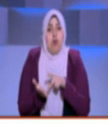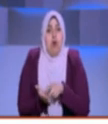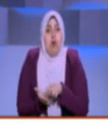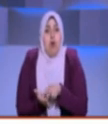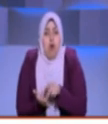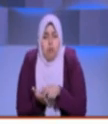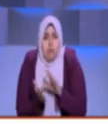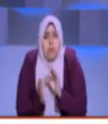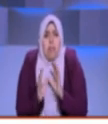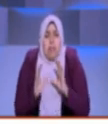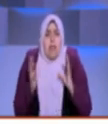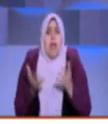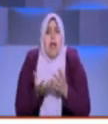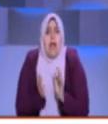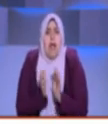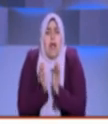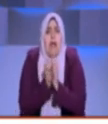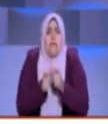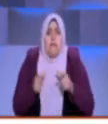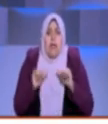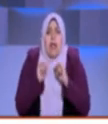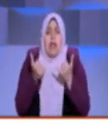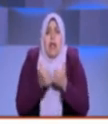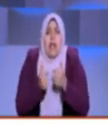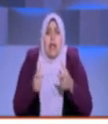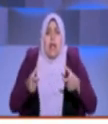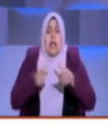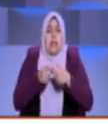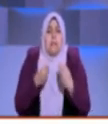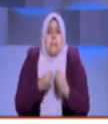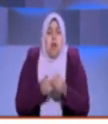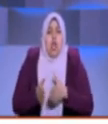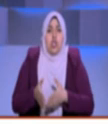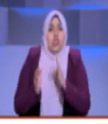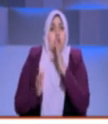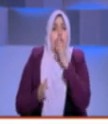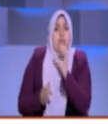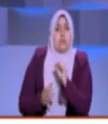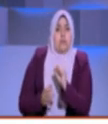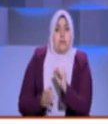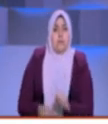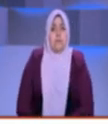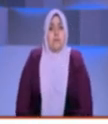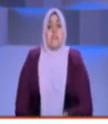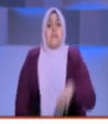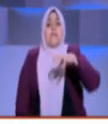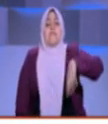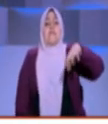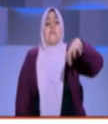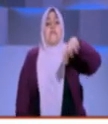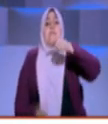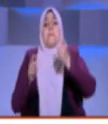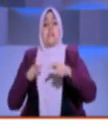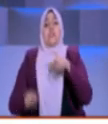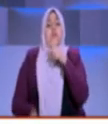الاجتماعي والتكافل الوطني ما بين قطاعات الفرنسية، ما بين الأغنياء في فرنسا والفقراء في فرنسا، ما بين